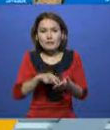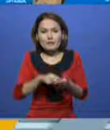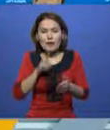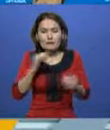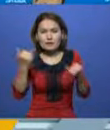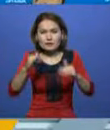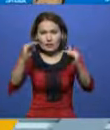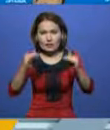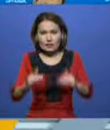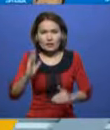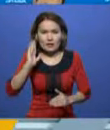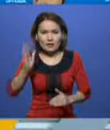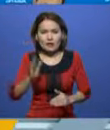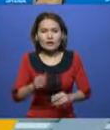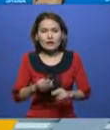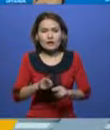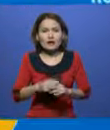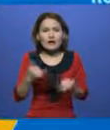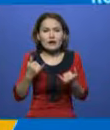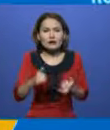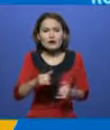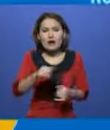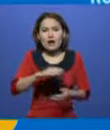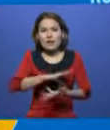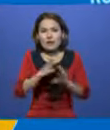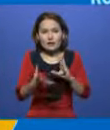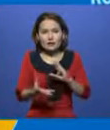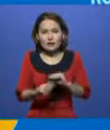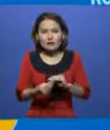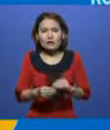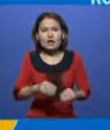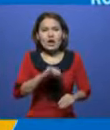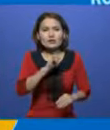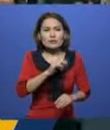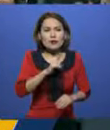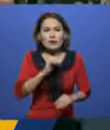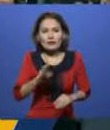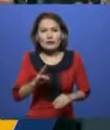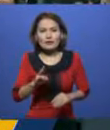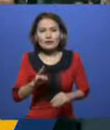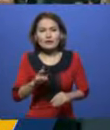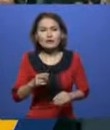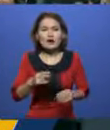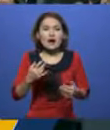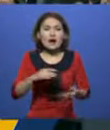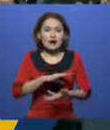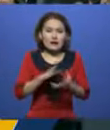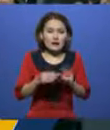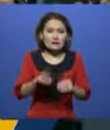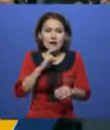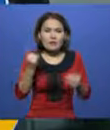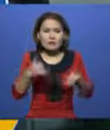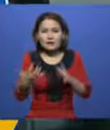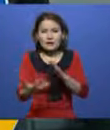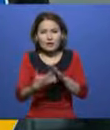өңдеу көлемі өткен жылмен салыстырғанда 6.5% артқан. Ұзақбай Қарабалин сонымен қатар тапшылықта делдалдар әдейі қолдап